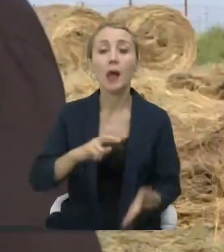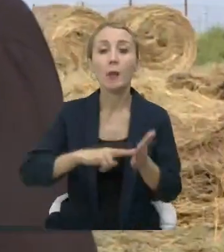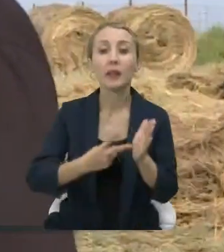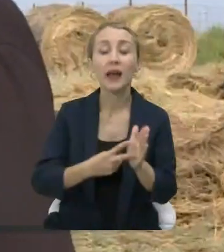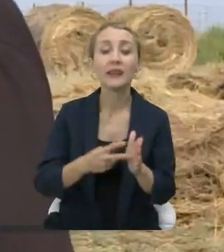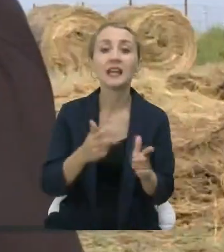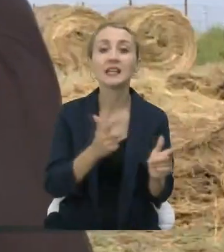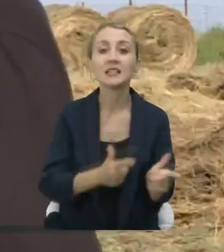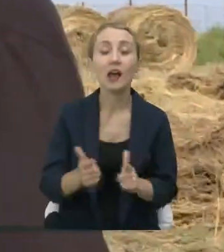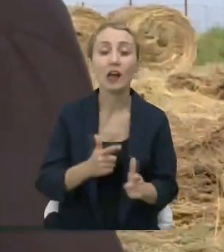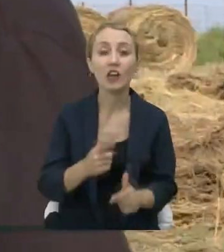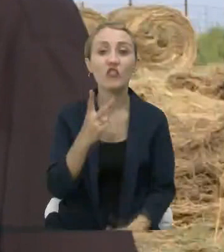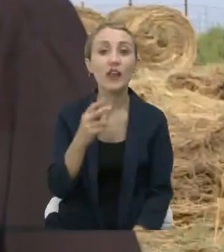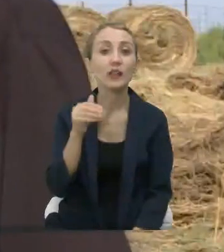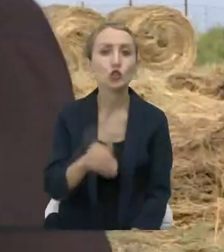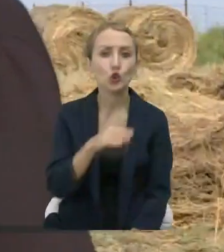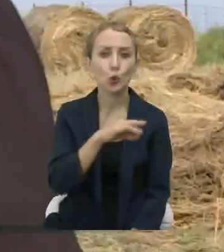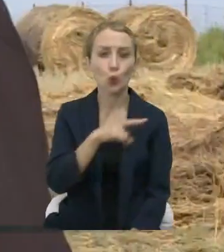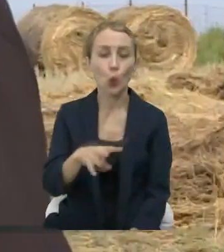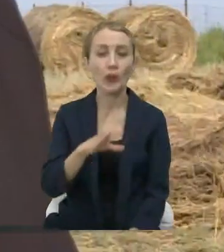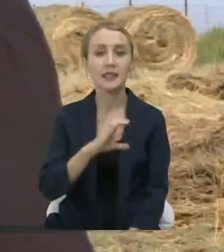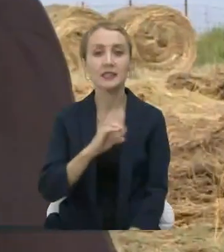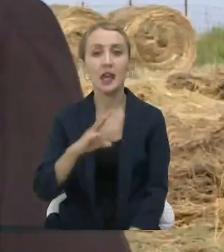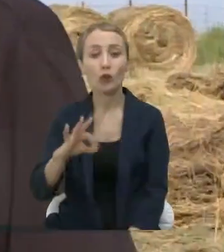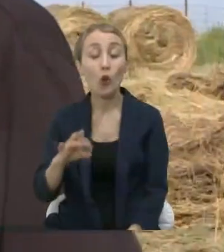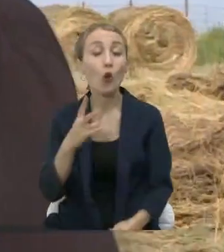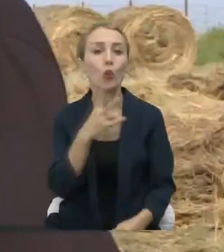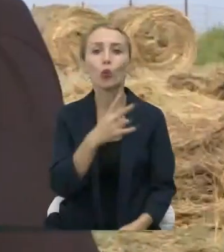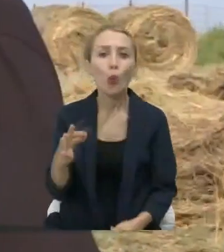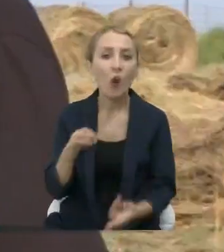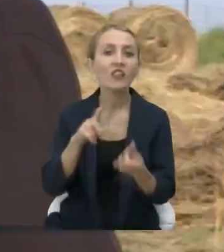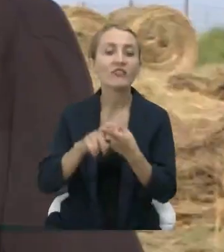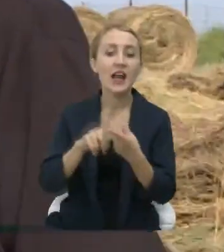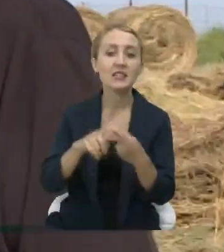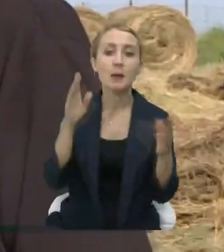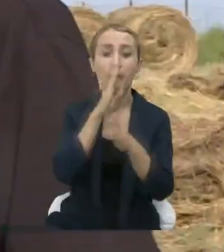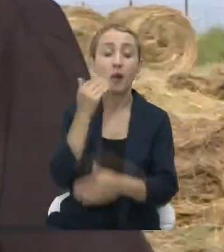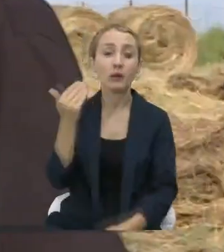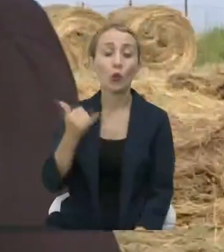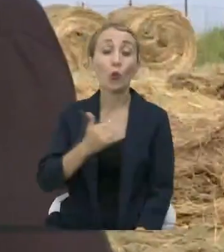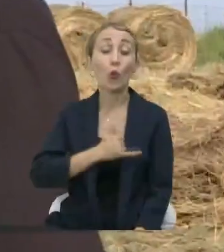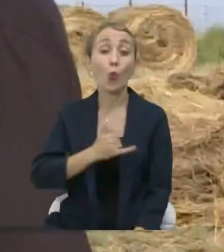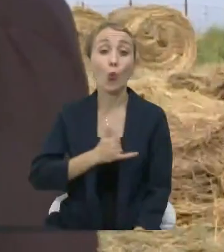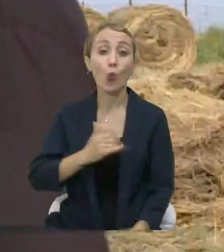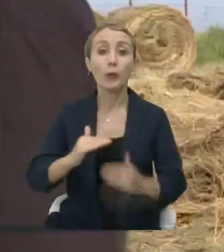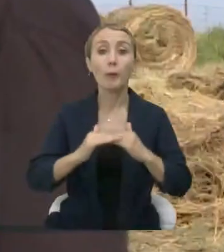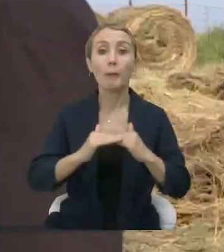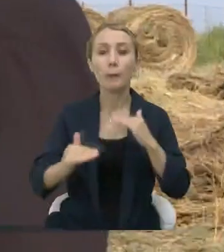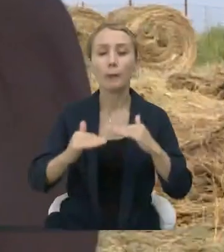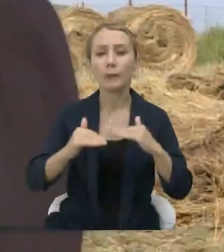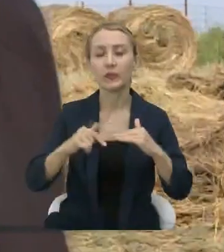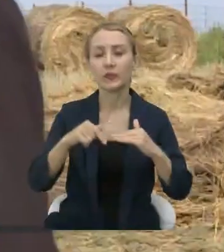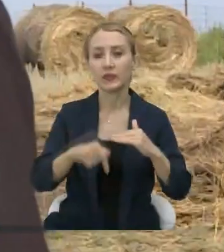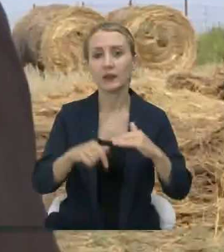тонн сенажа в этом году, но в связи с погодным условием у нас пассивных площадей у нас в основном идет 200